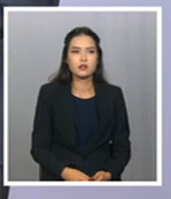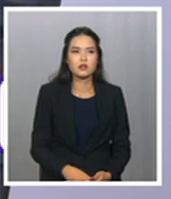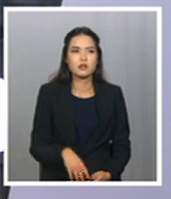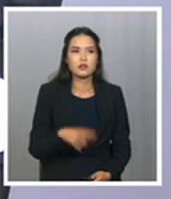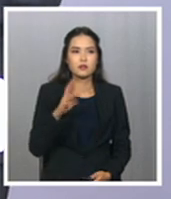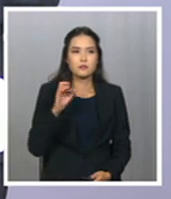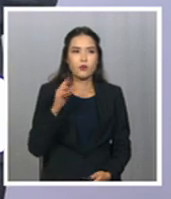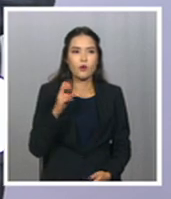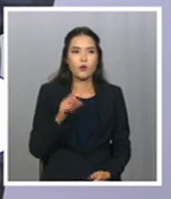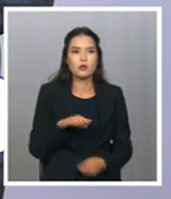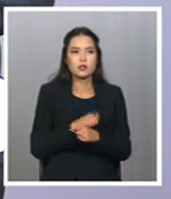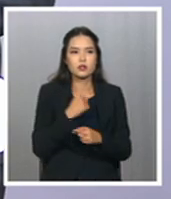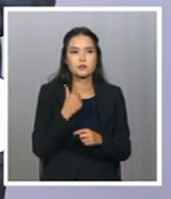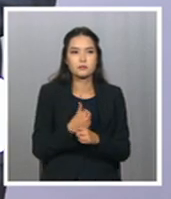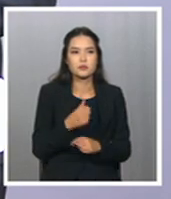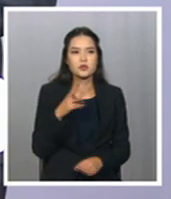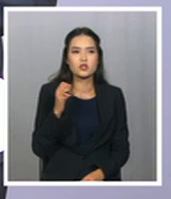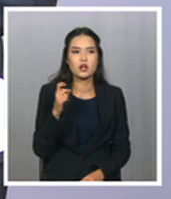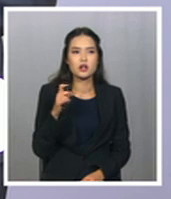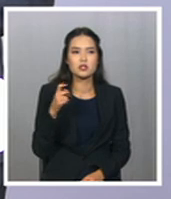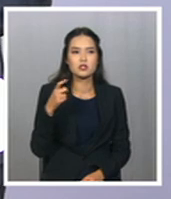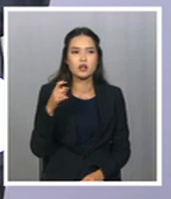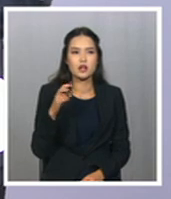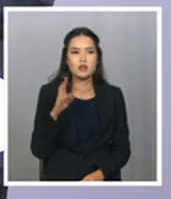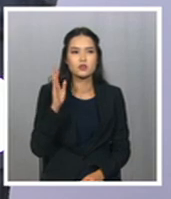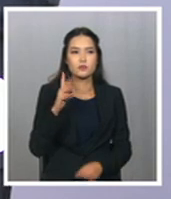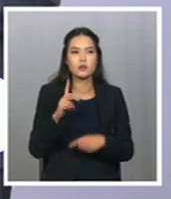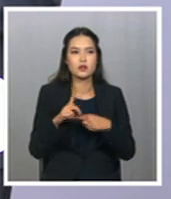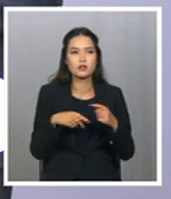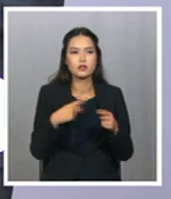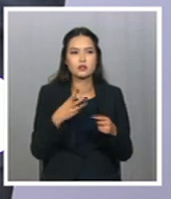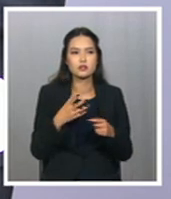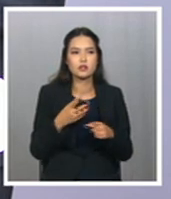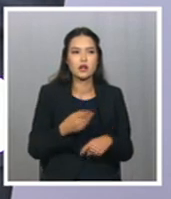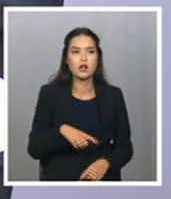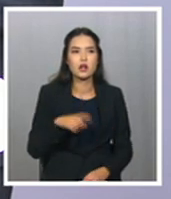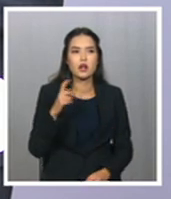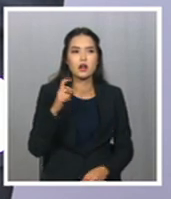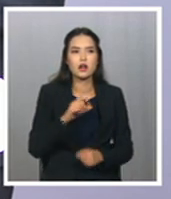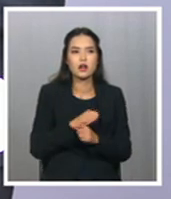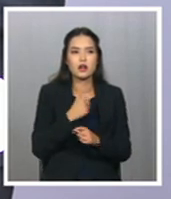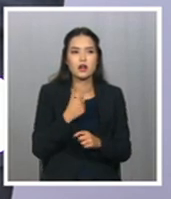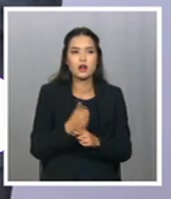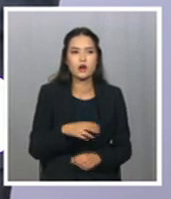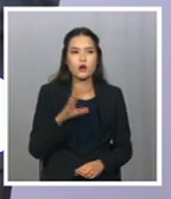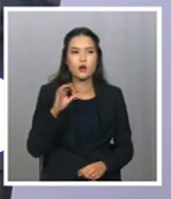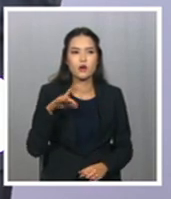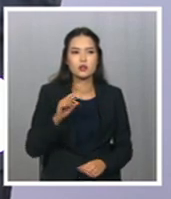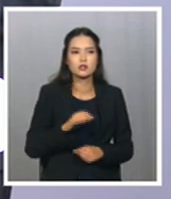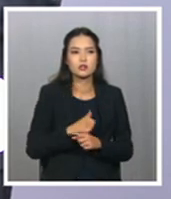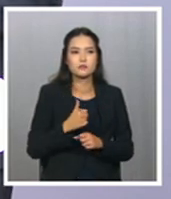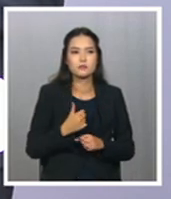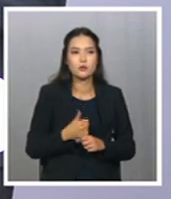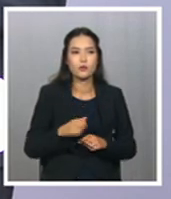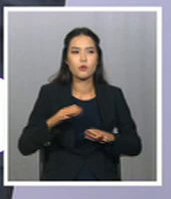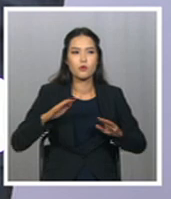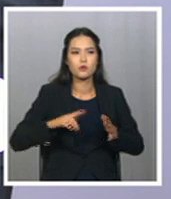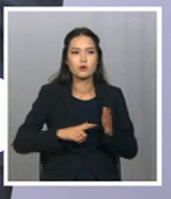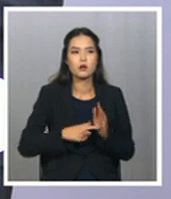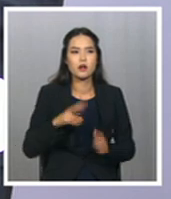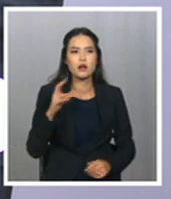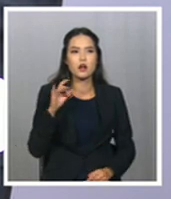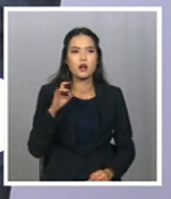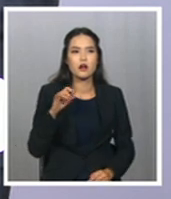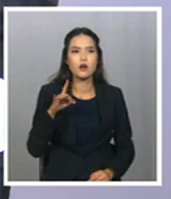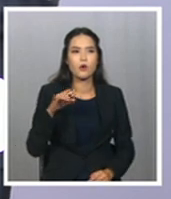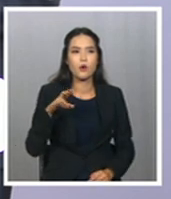Монғол империясын Шыңғысқан ұрпақтары биледі. Хан ордасы империя орталығы Қарақорында